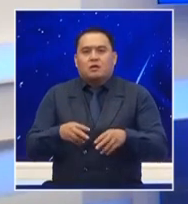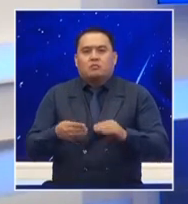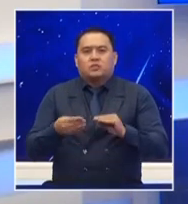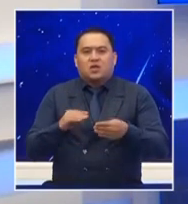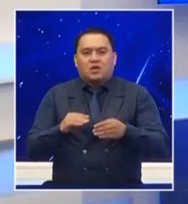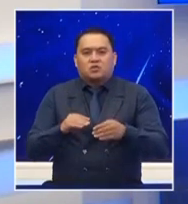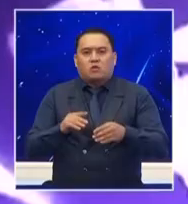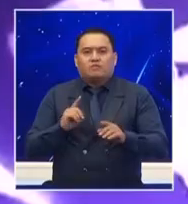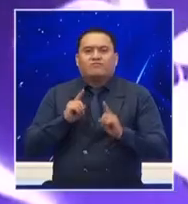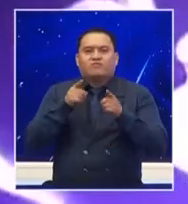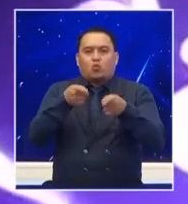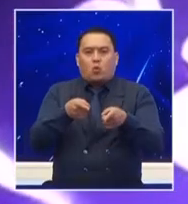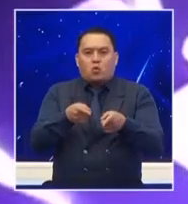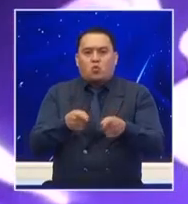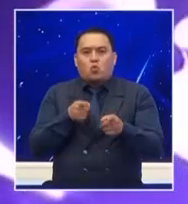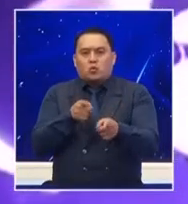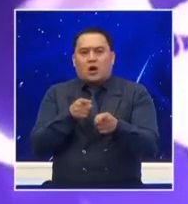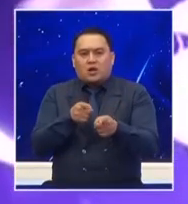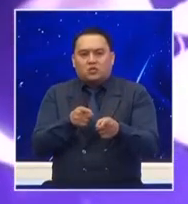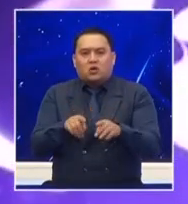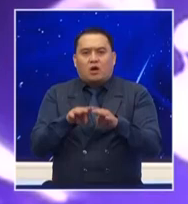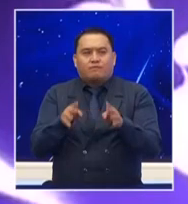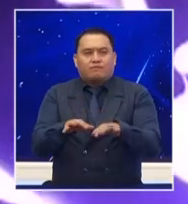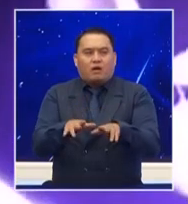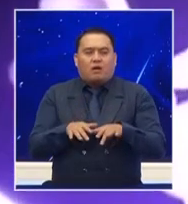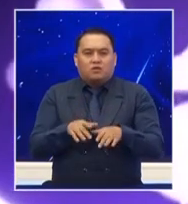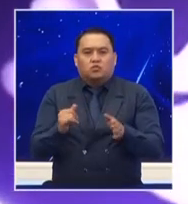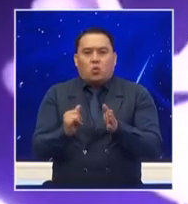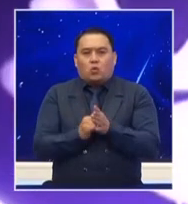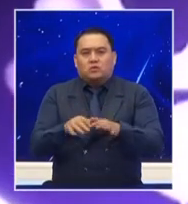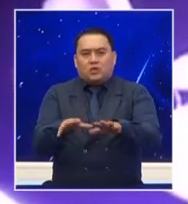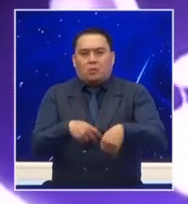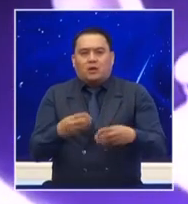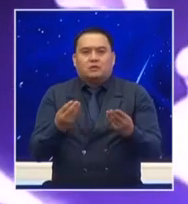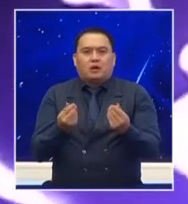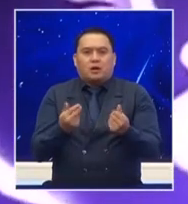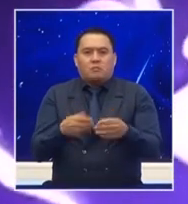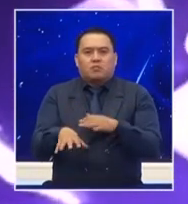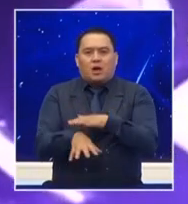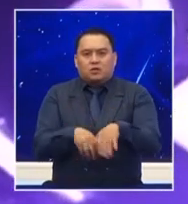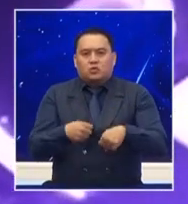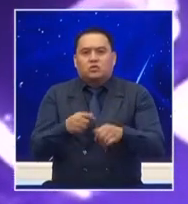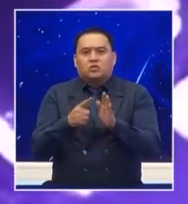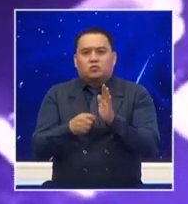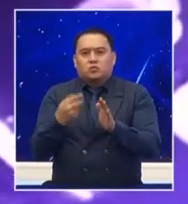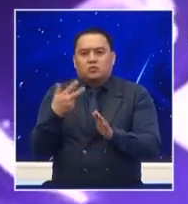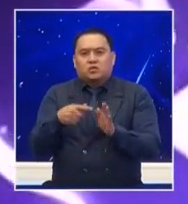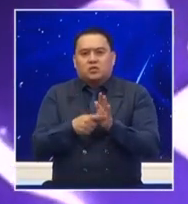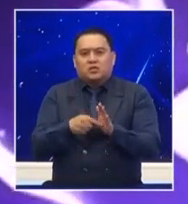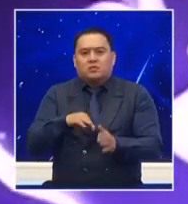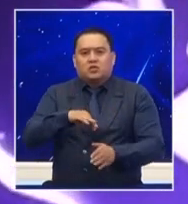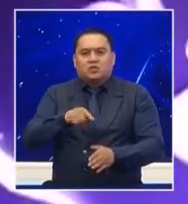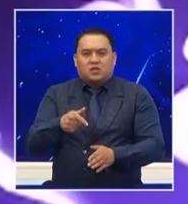окно, проникли внутрь и, угрожая кассиру неустановленным оружием, забрали деньги. Похищенная сумма составила